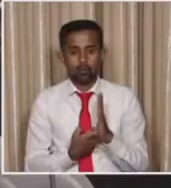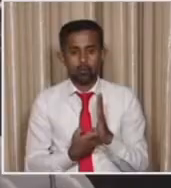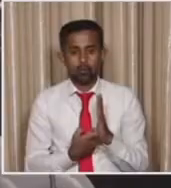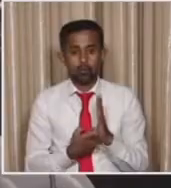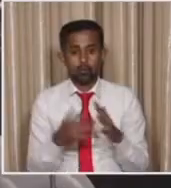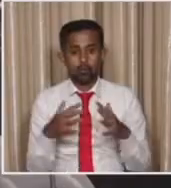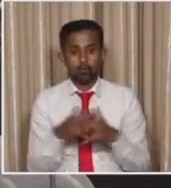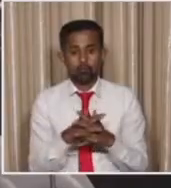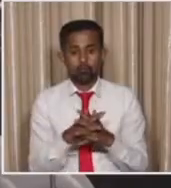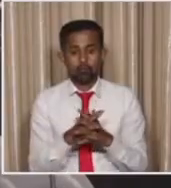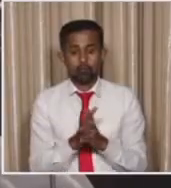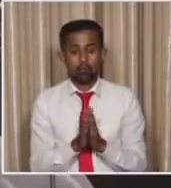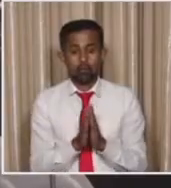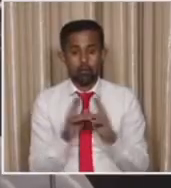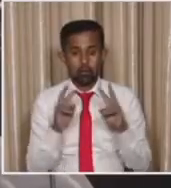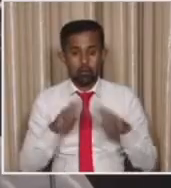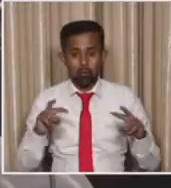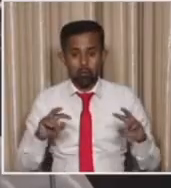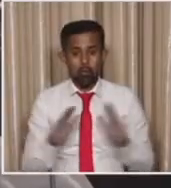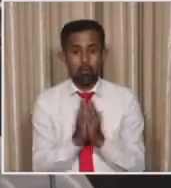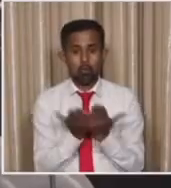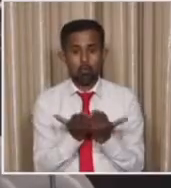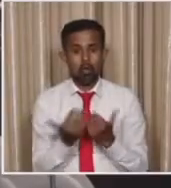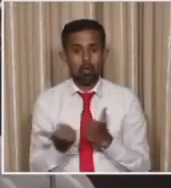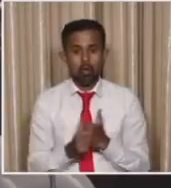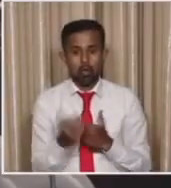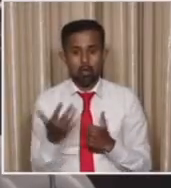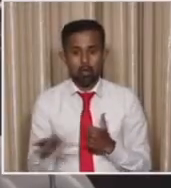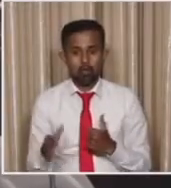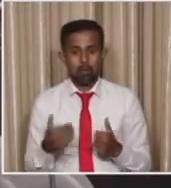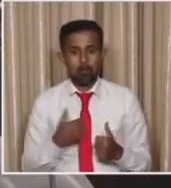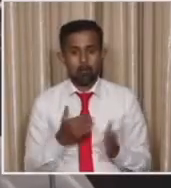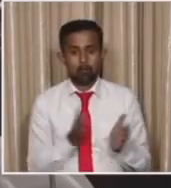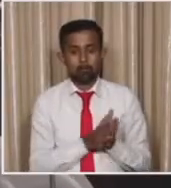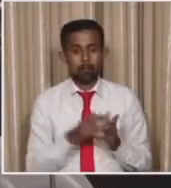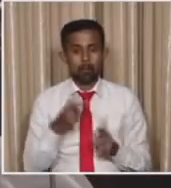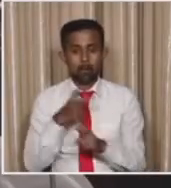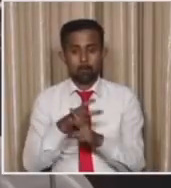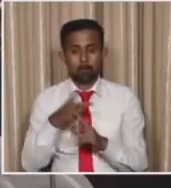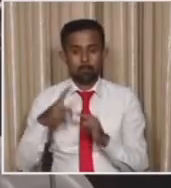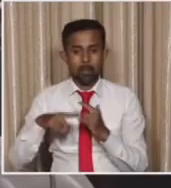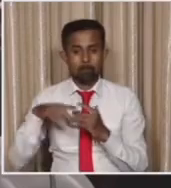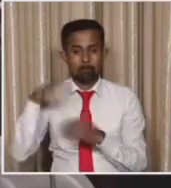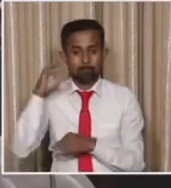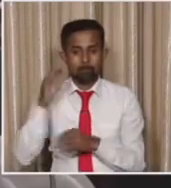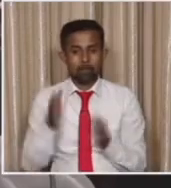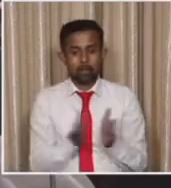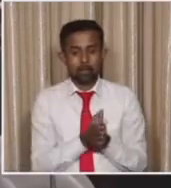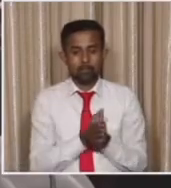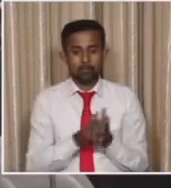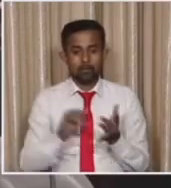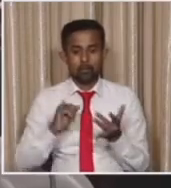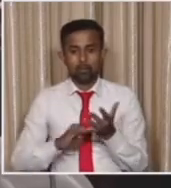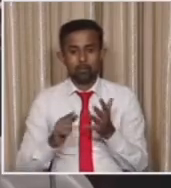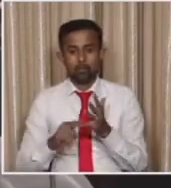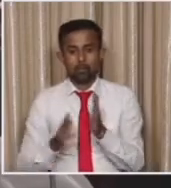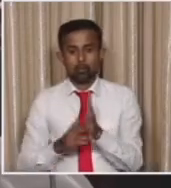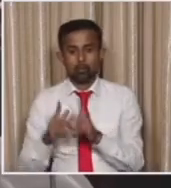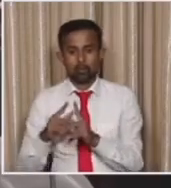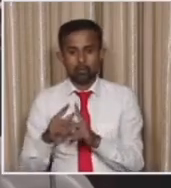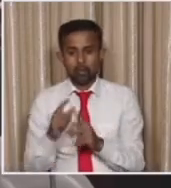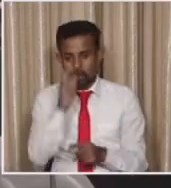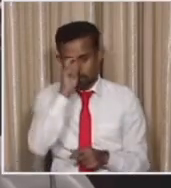namin api gaveshanaatmaka krutiyak pala kara visheshema maatthaka peradini viswidyalayakata igena gatta sumeda wirawardana mahatmaya etuma